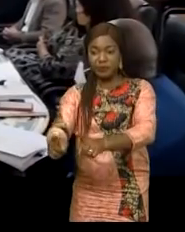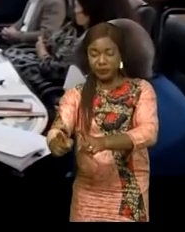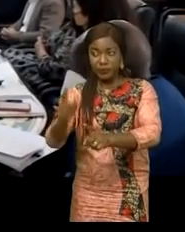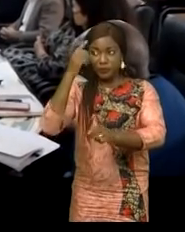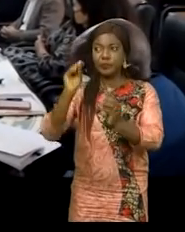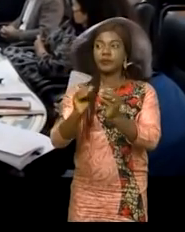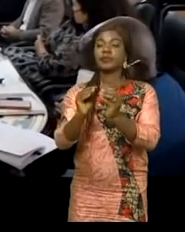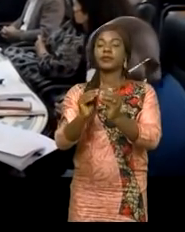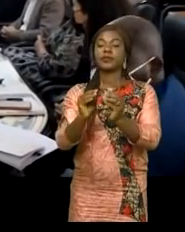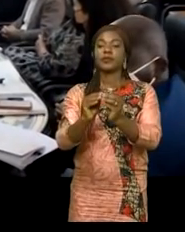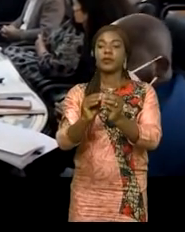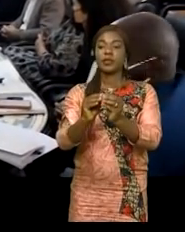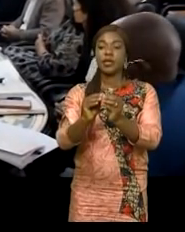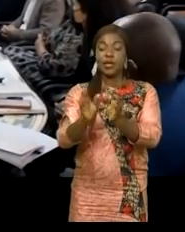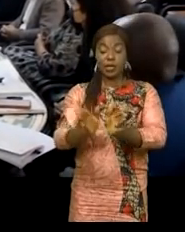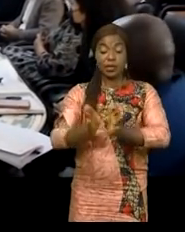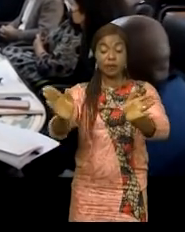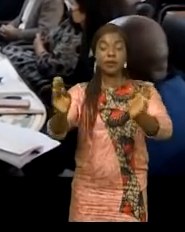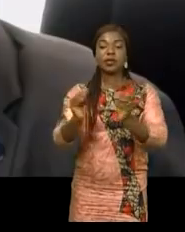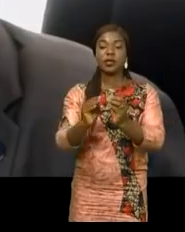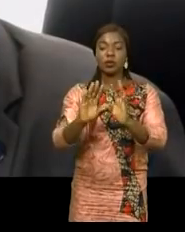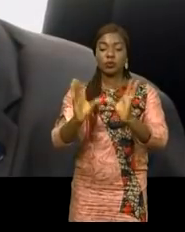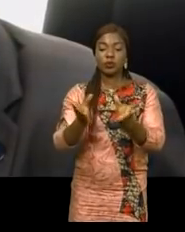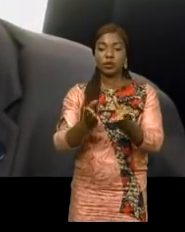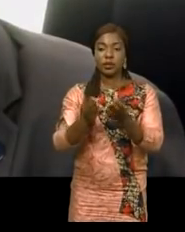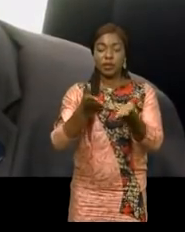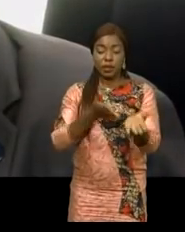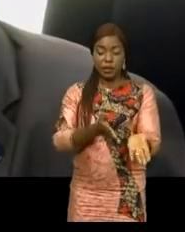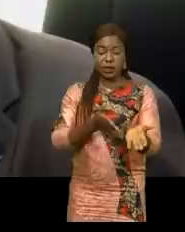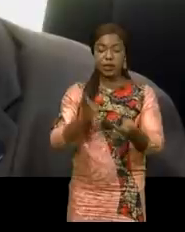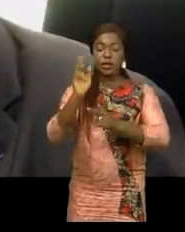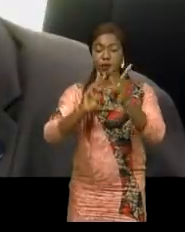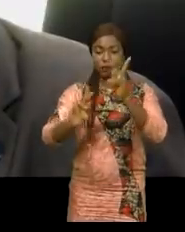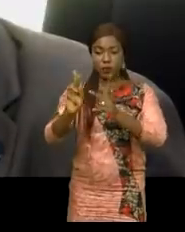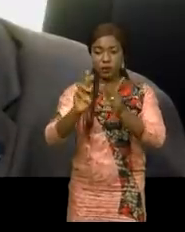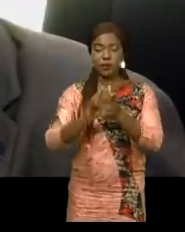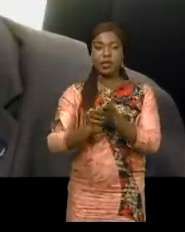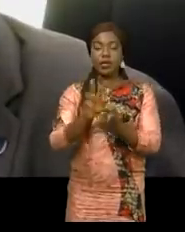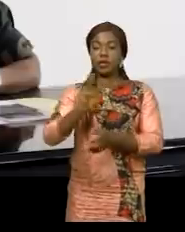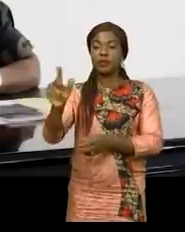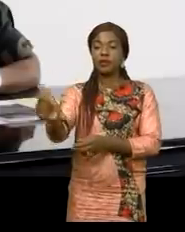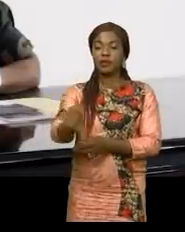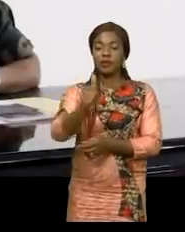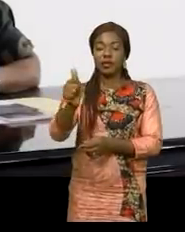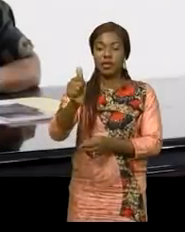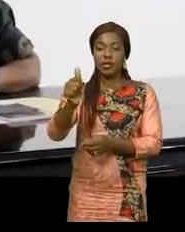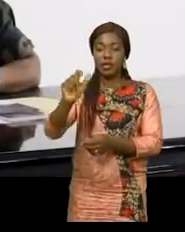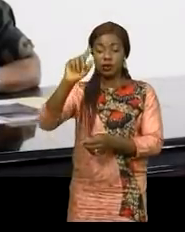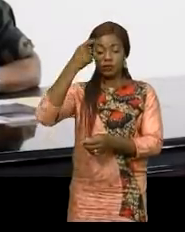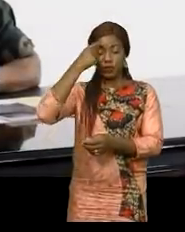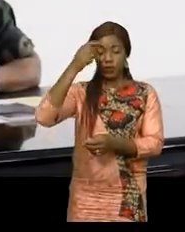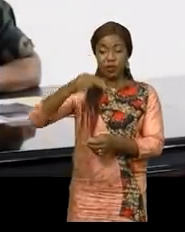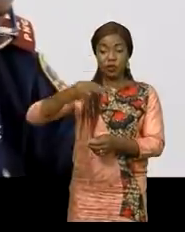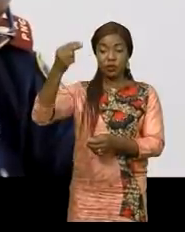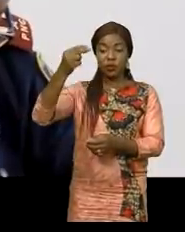qu'il a accordée à l'ensemble de la communauté humanitaire ce mardi 18 mai 2021 au gouvernorat du nord kivu pour la nouvelle